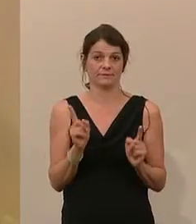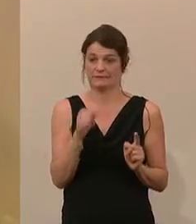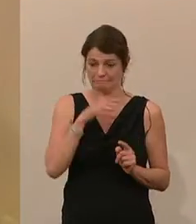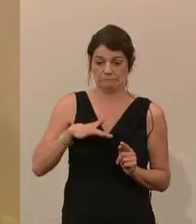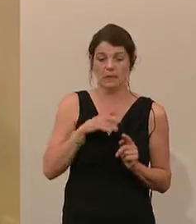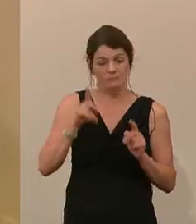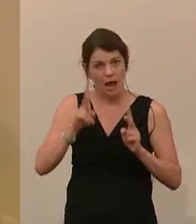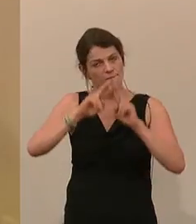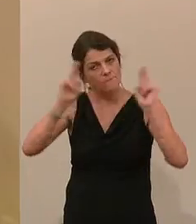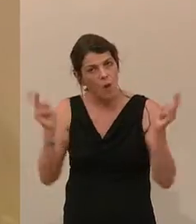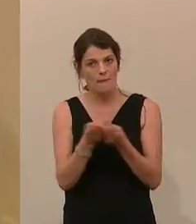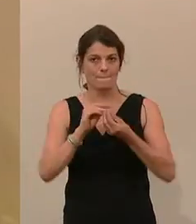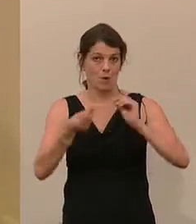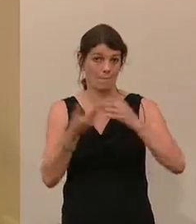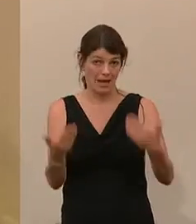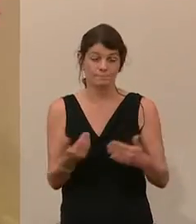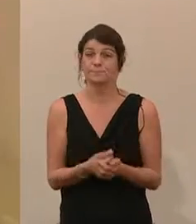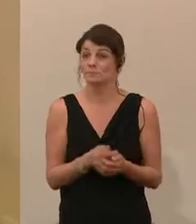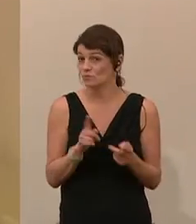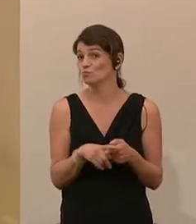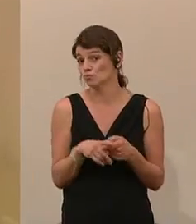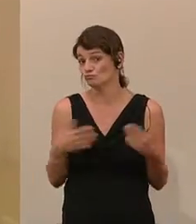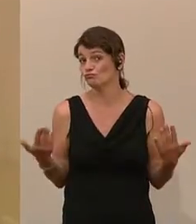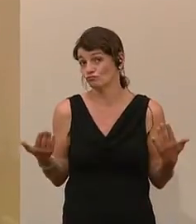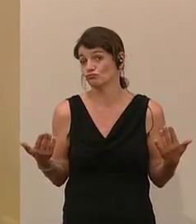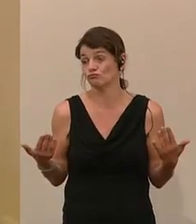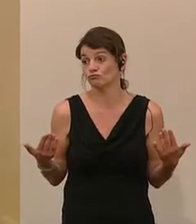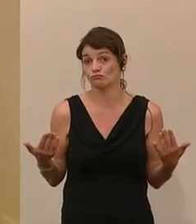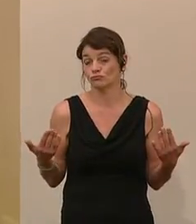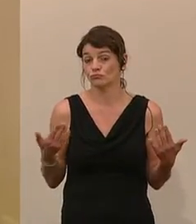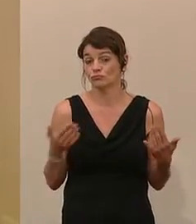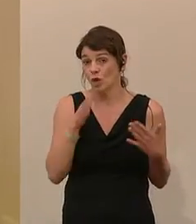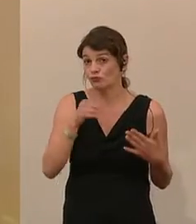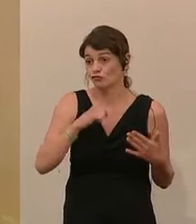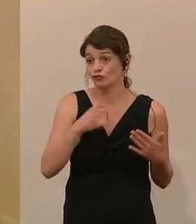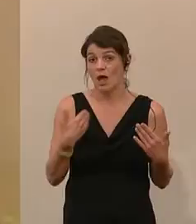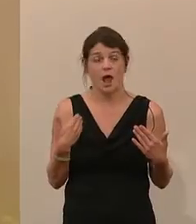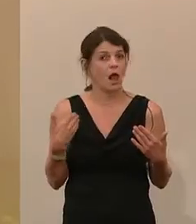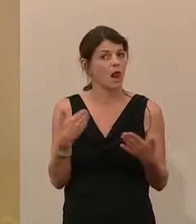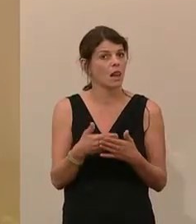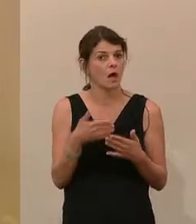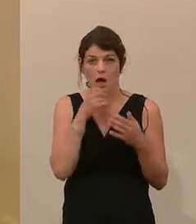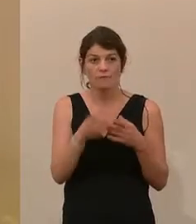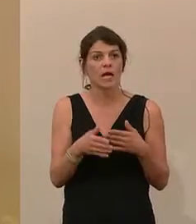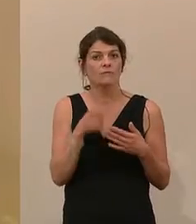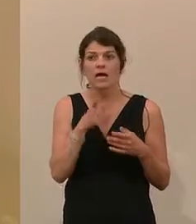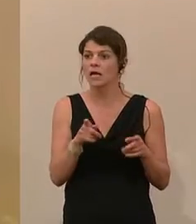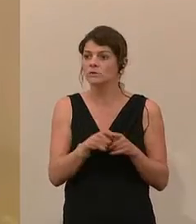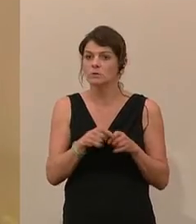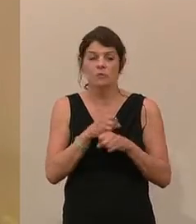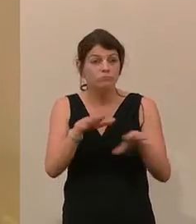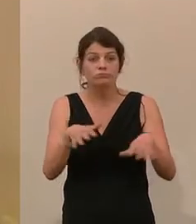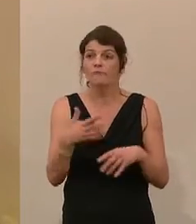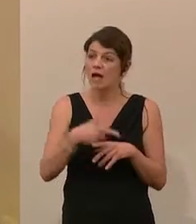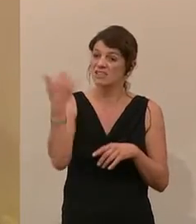globales Problem. Und es wird eigentlich relativ schnell ausgebreitet über Wasser,